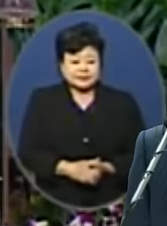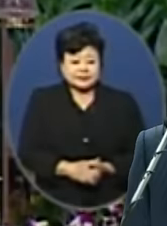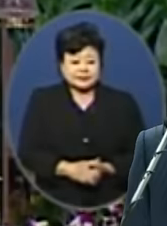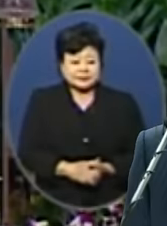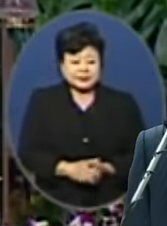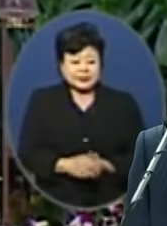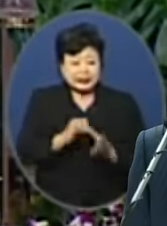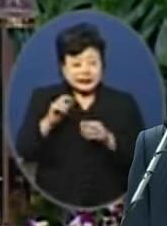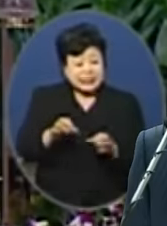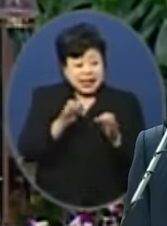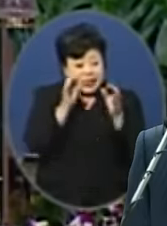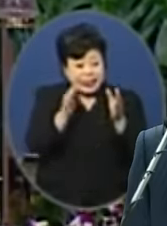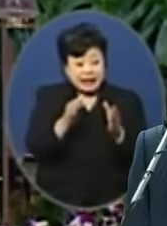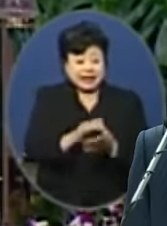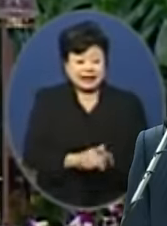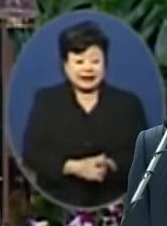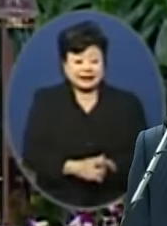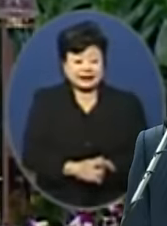이 세상에 살면서